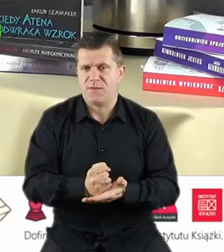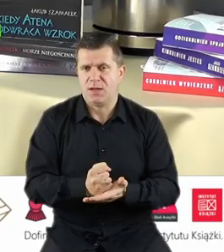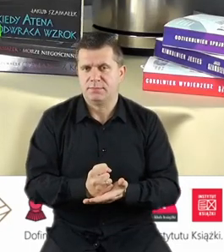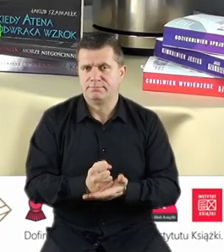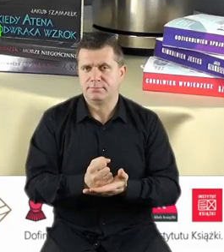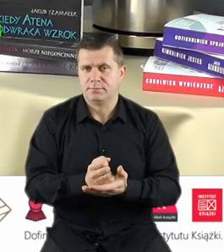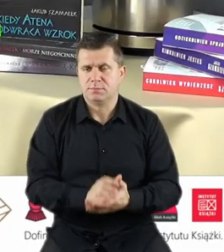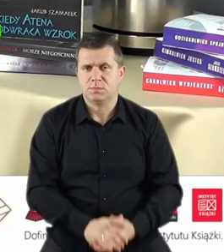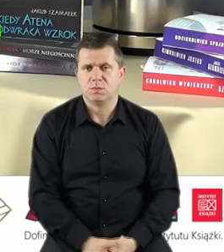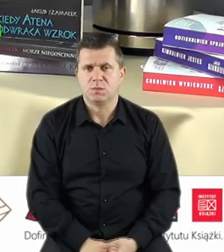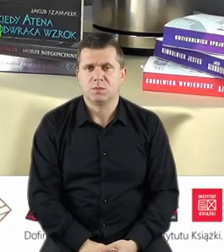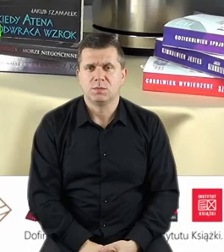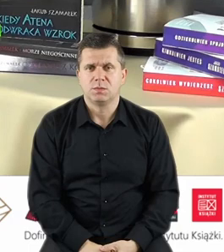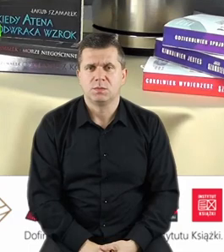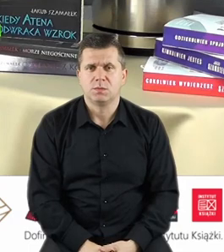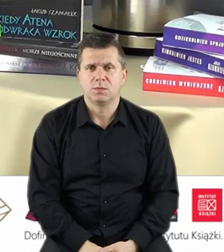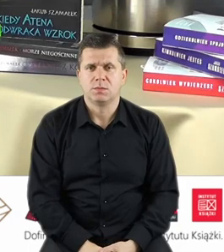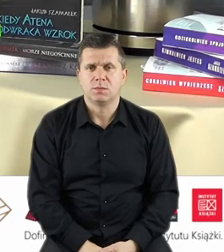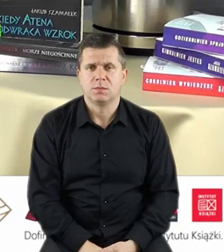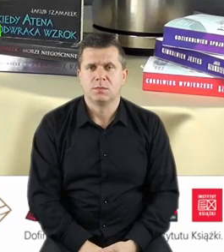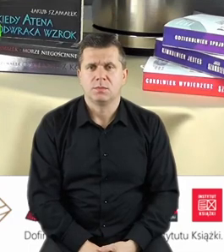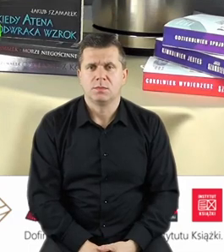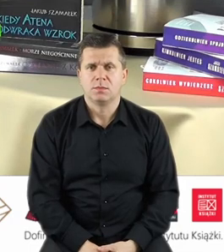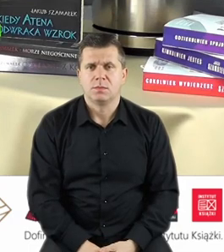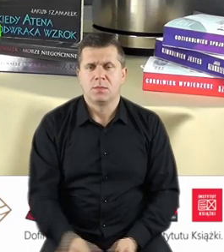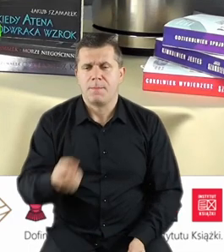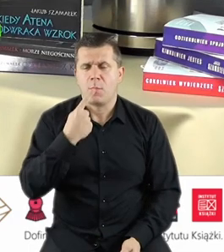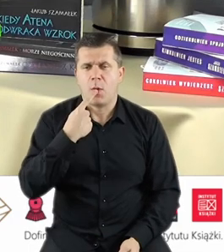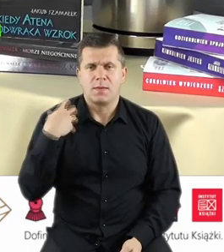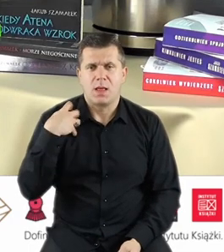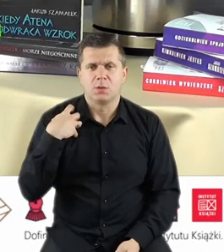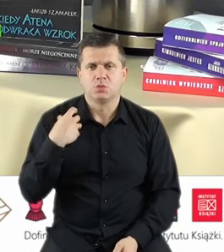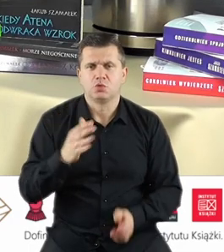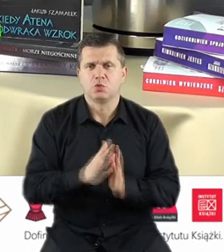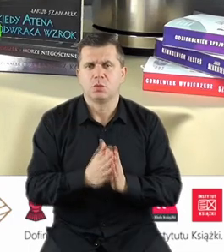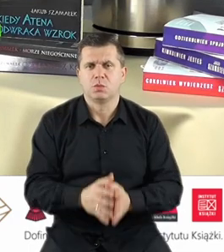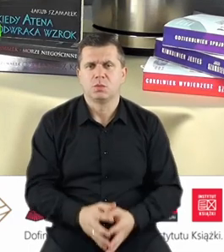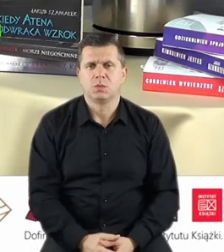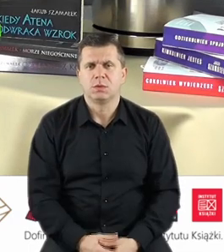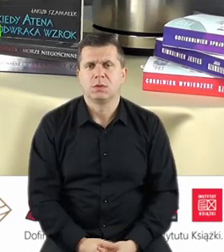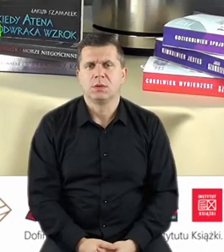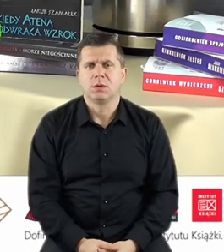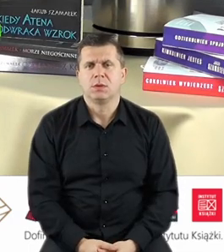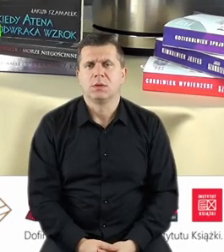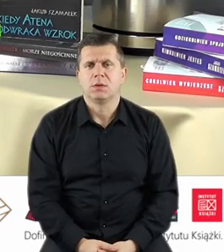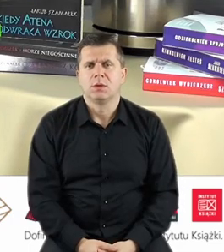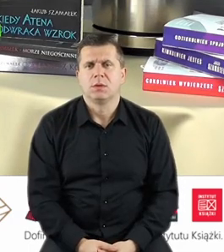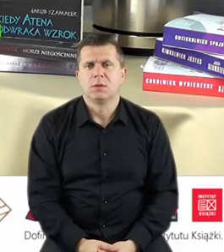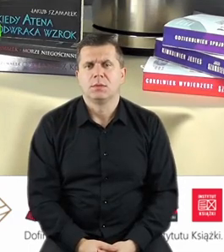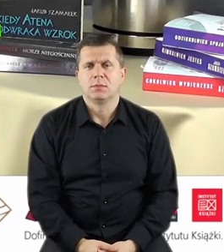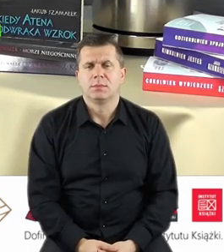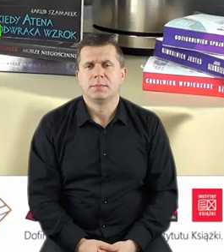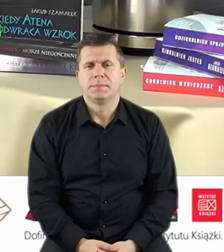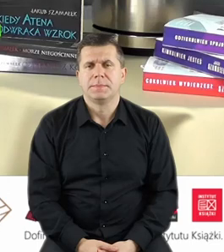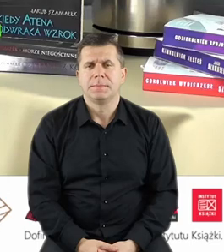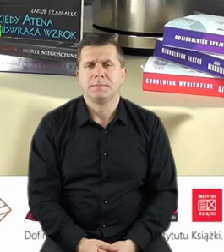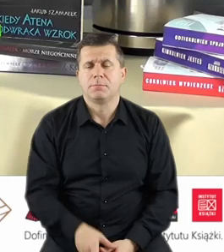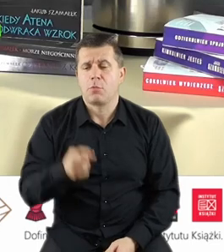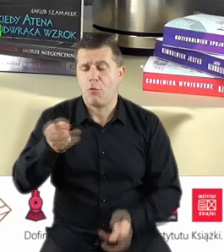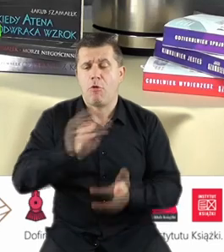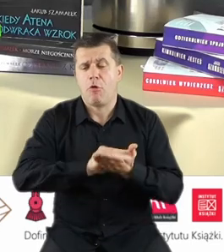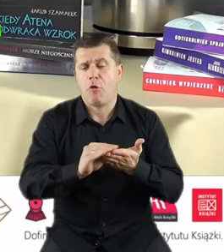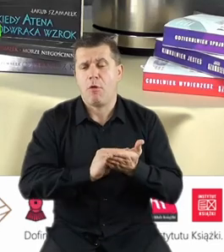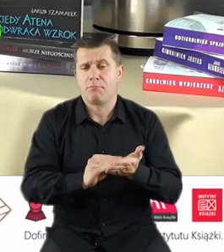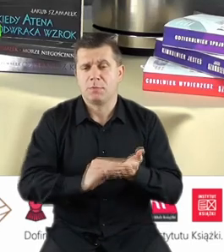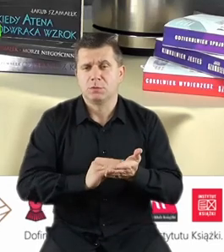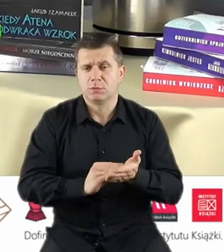Książka nazywa się, ona chyba nie była wydana po polsku, ona się nazywa po angielsku Come into the Shadow with Me, chyba. I on opisuje, że po prostu